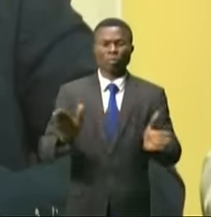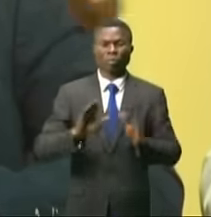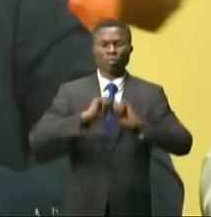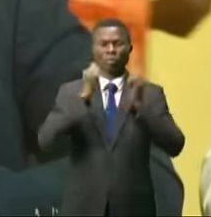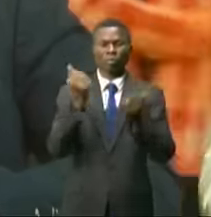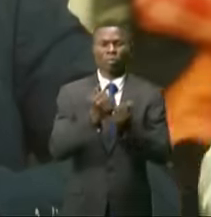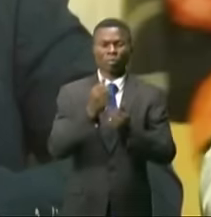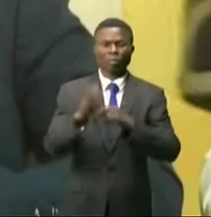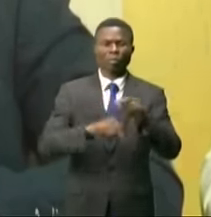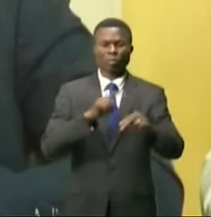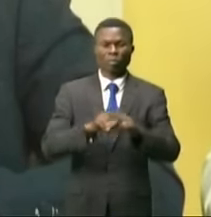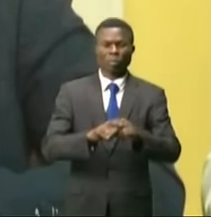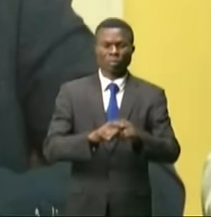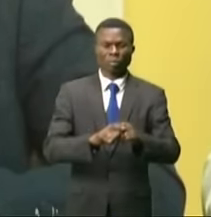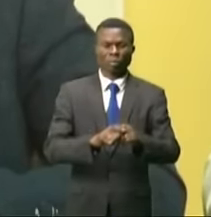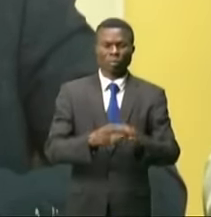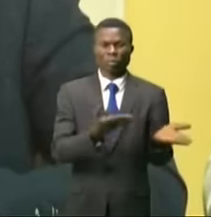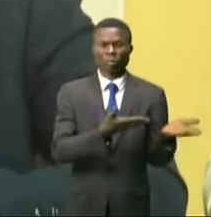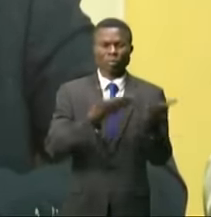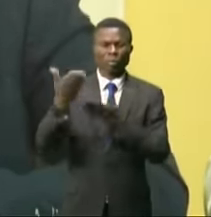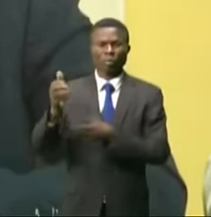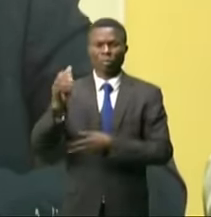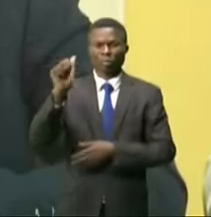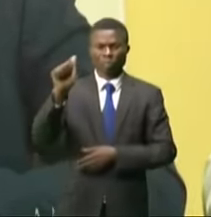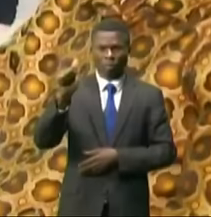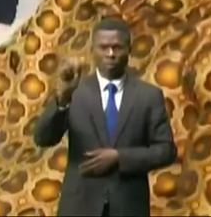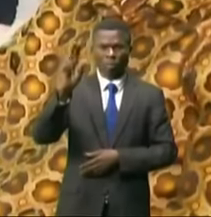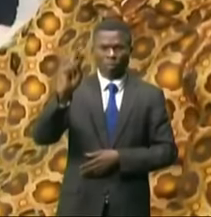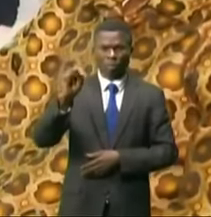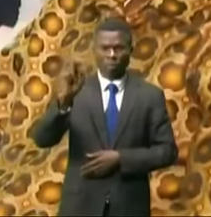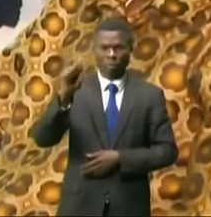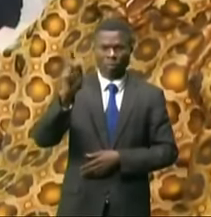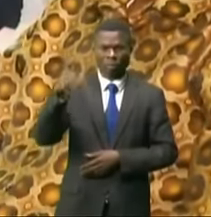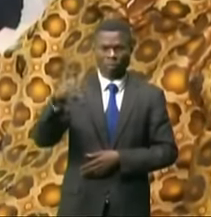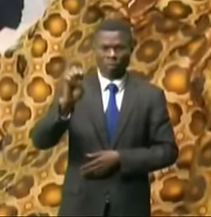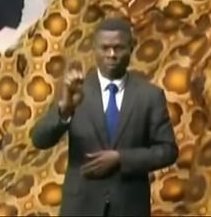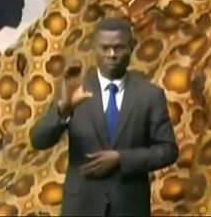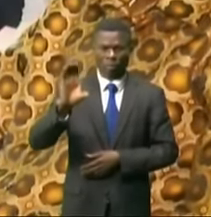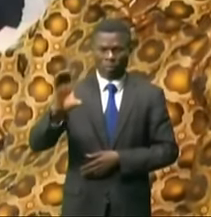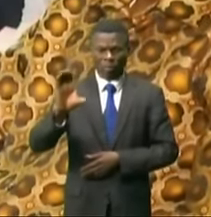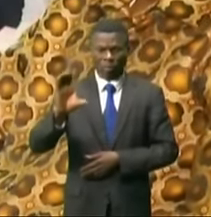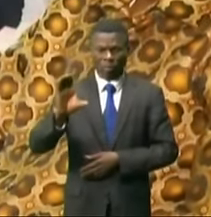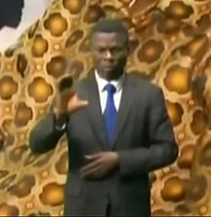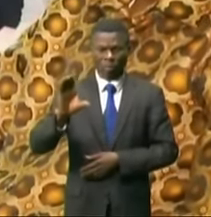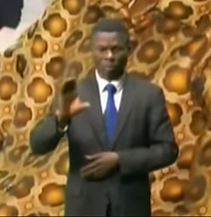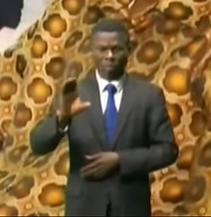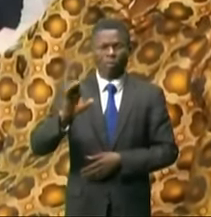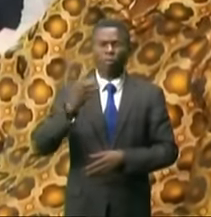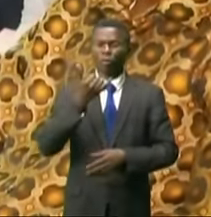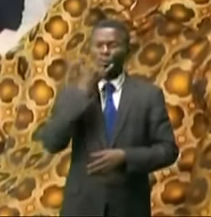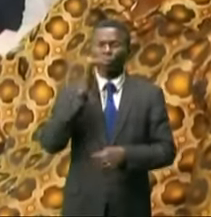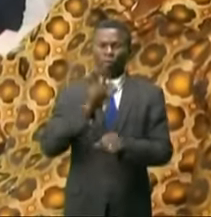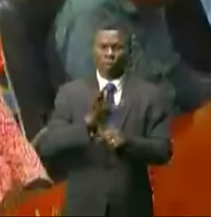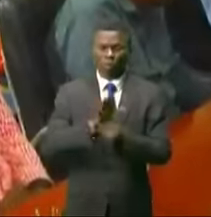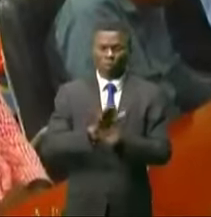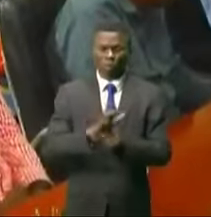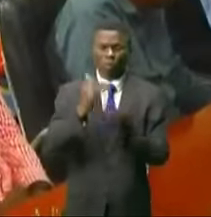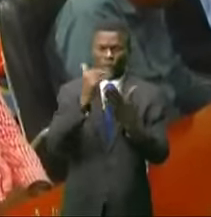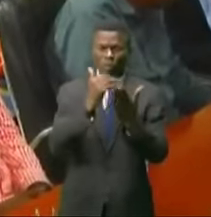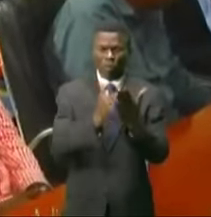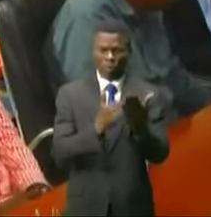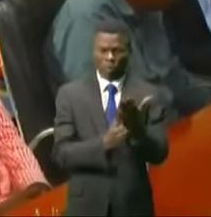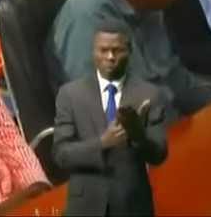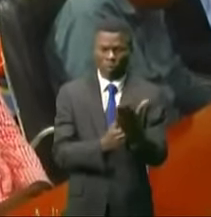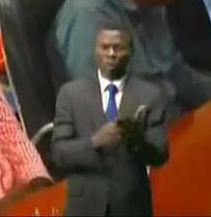de promotion des exportations, ANAPEX en sigle, Mike Tambwelu Bemba, repose sur plusieurs faits bien expliqués à